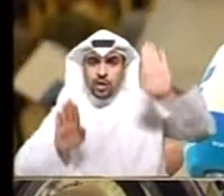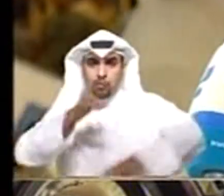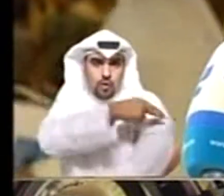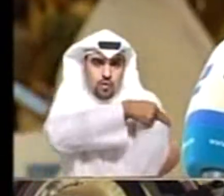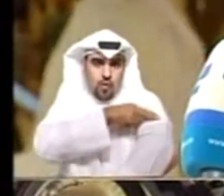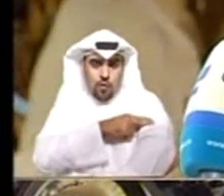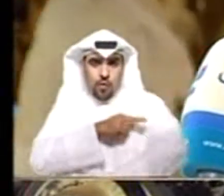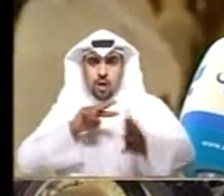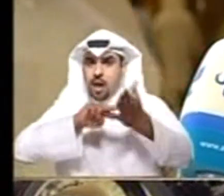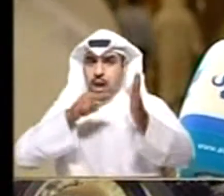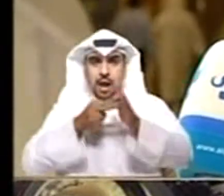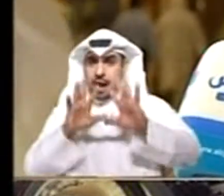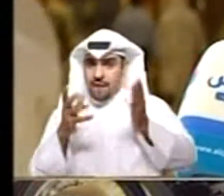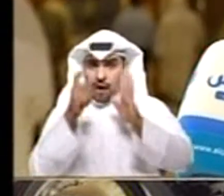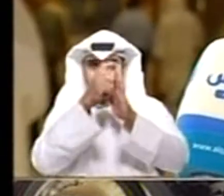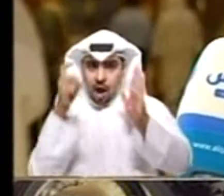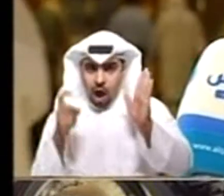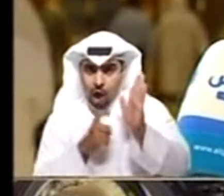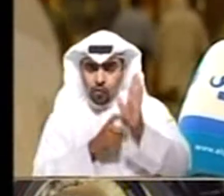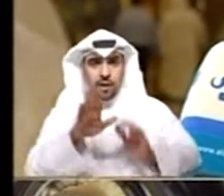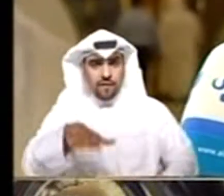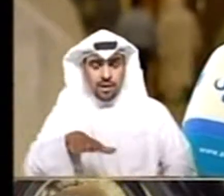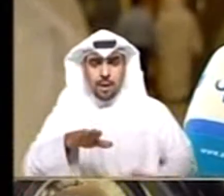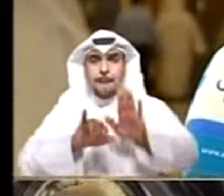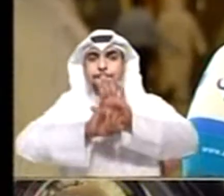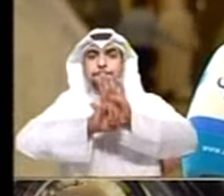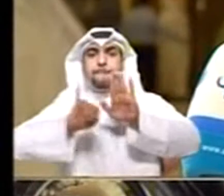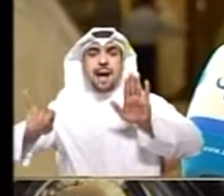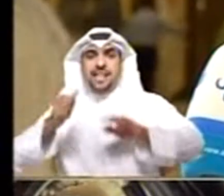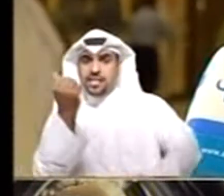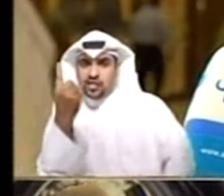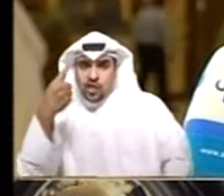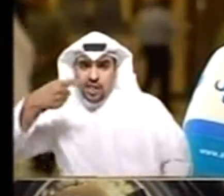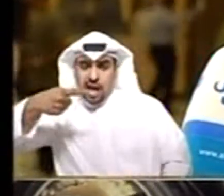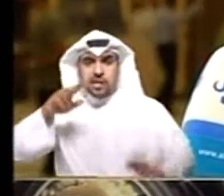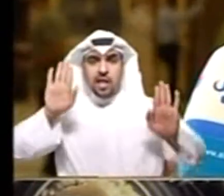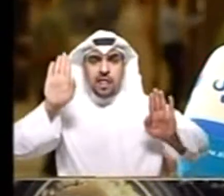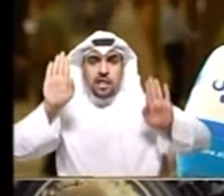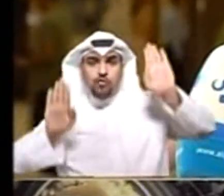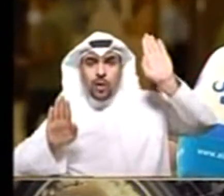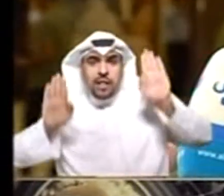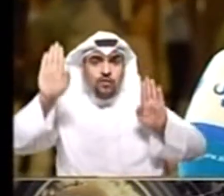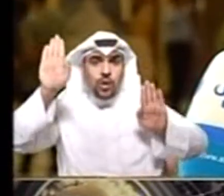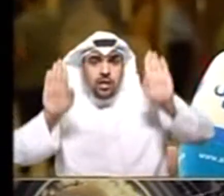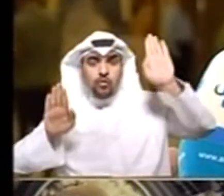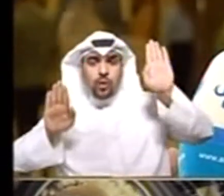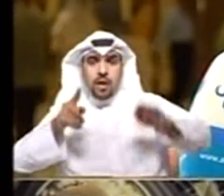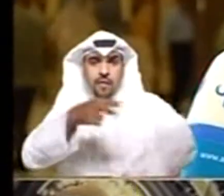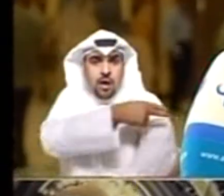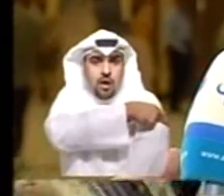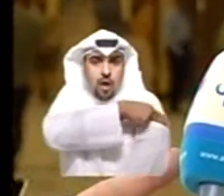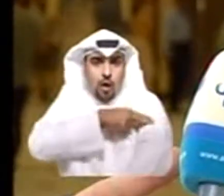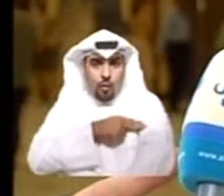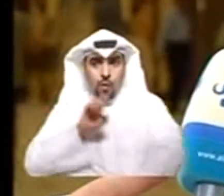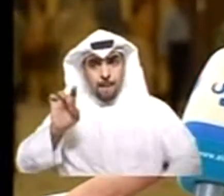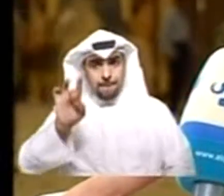وفقا للمادة 16 من اللائحة سيتم التصويت على إسقاط العضوية وإسقاط